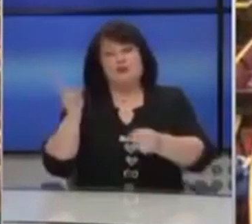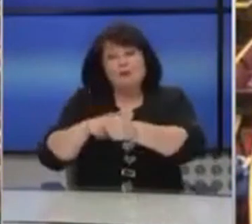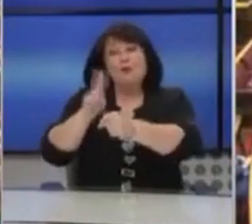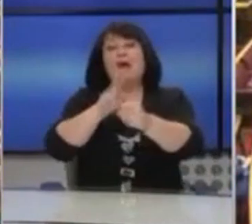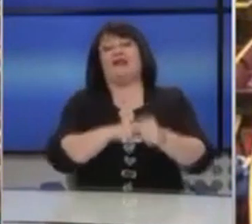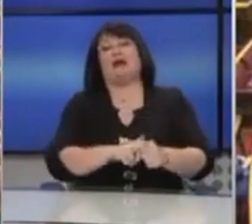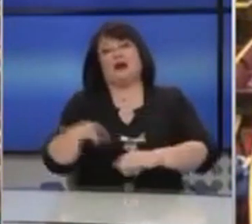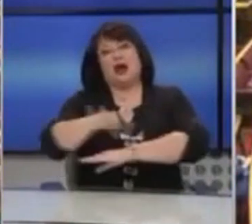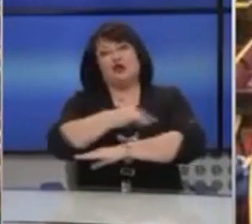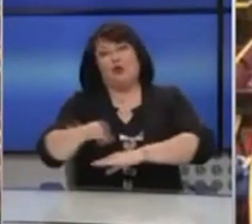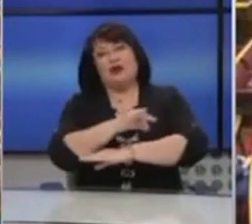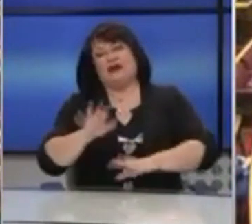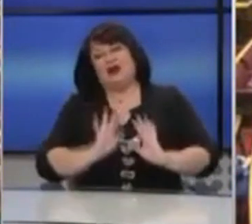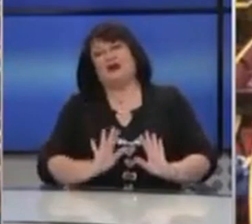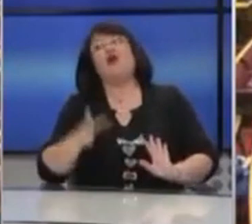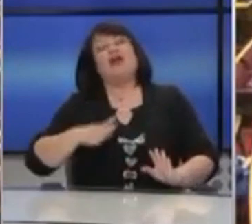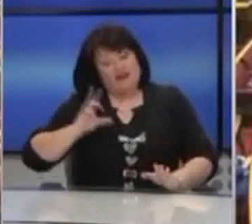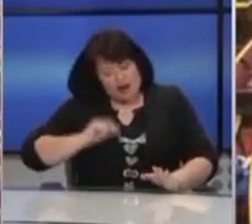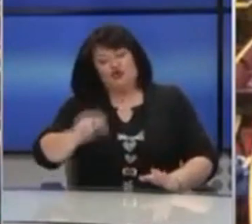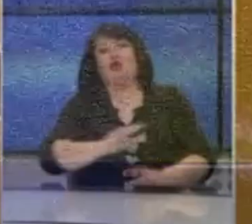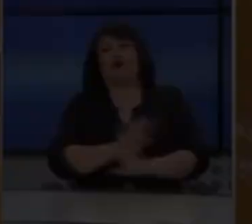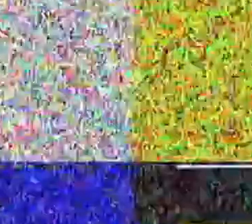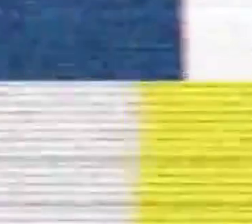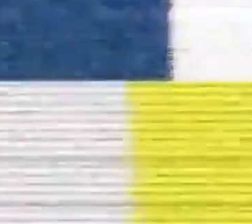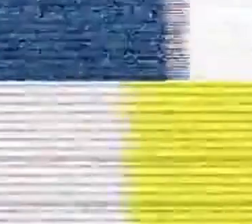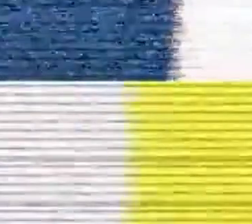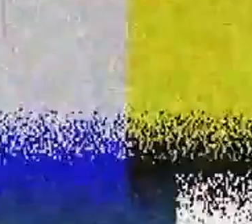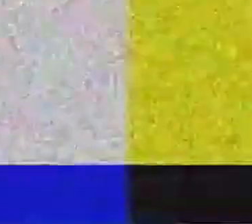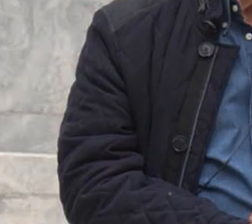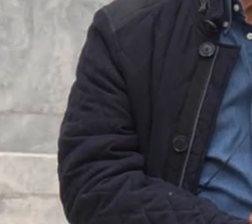οι οποίοι πρωταγωνίστησαν σε αυτή την εμβληματική εξέγερση.